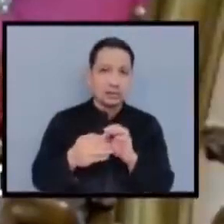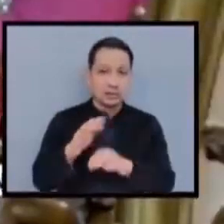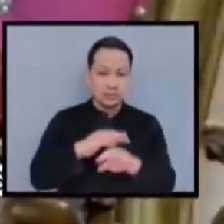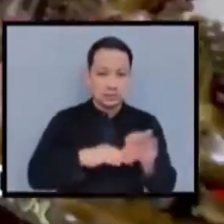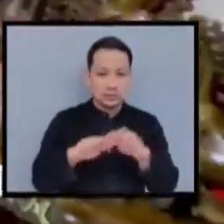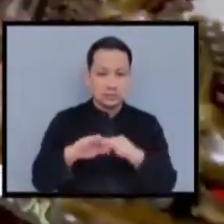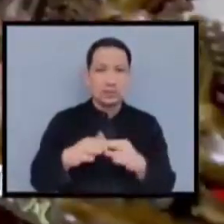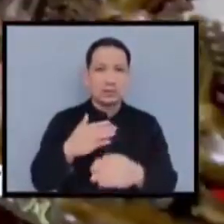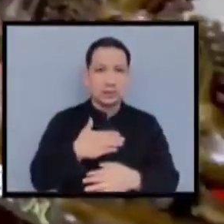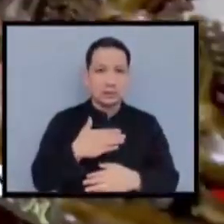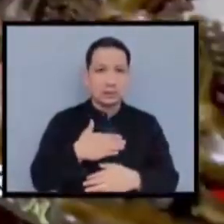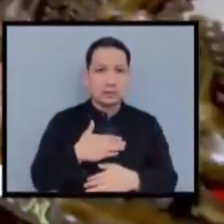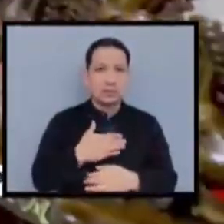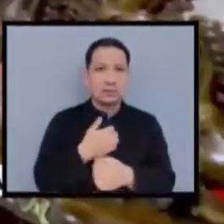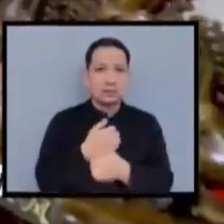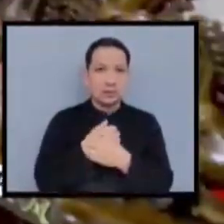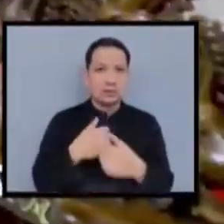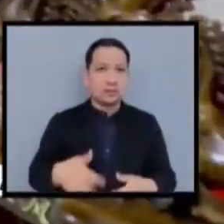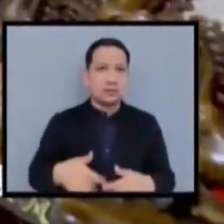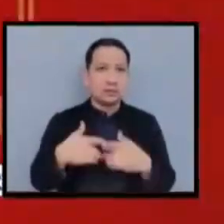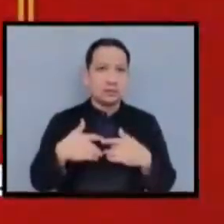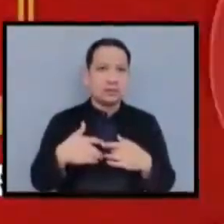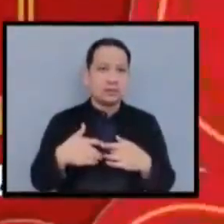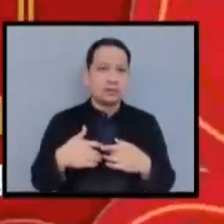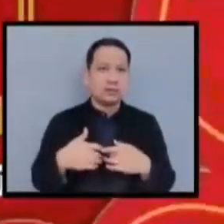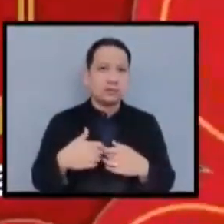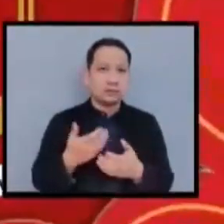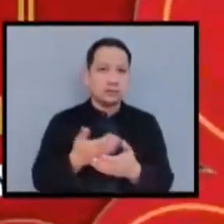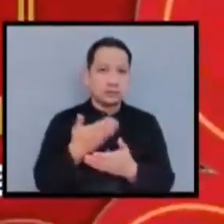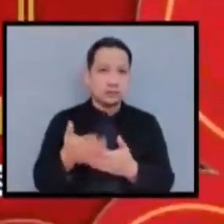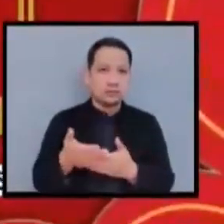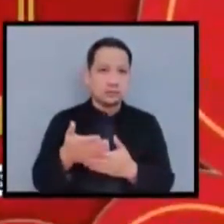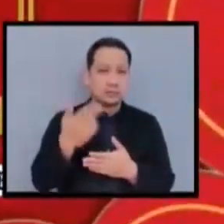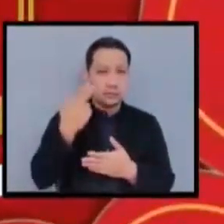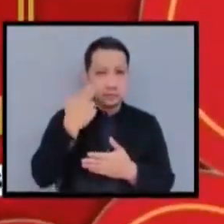love life star activated. Bilhin niya sa tindahan ni Master Hans.